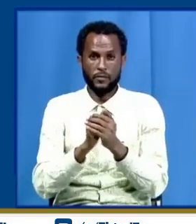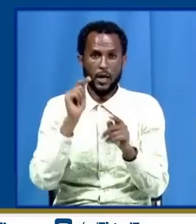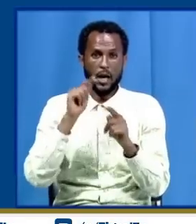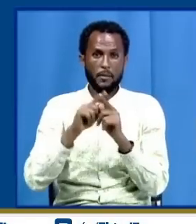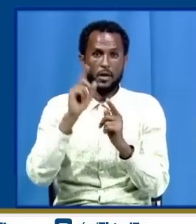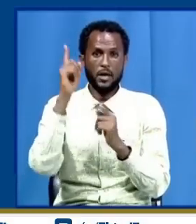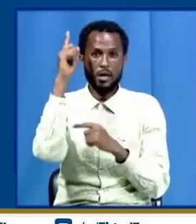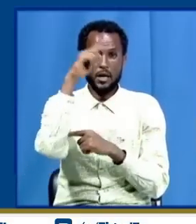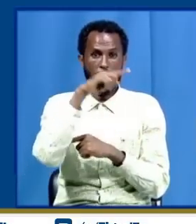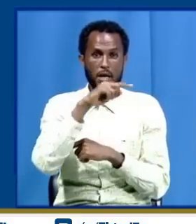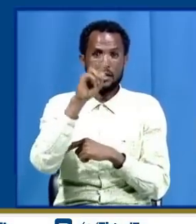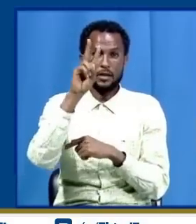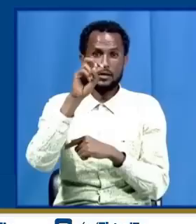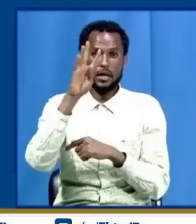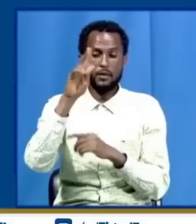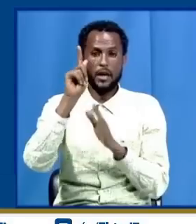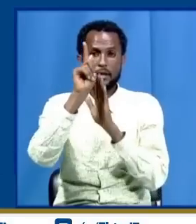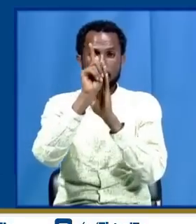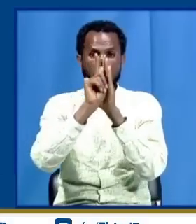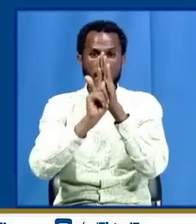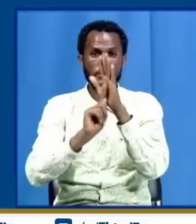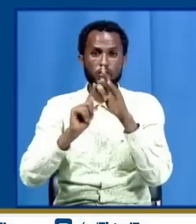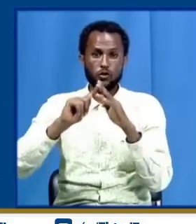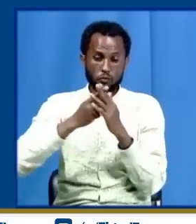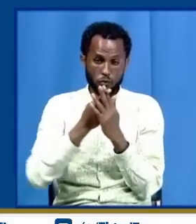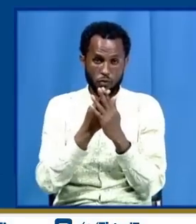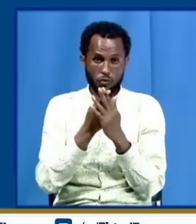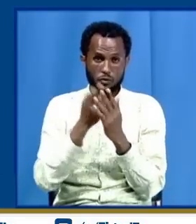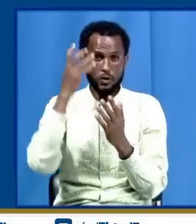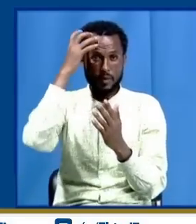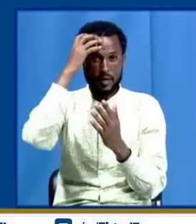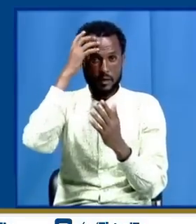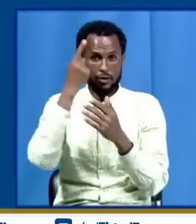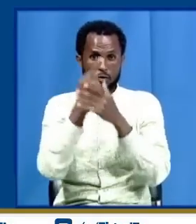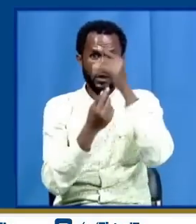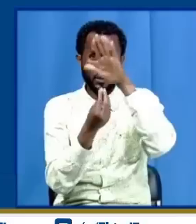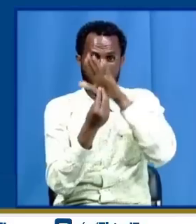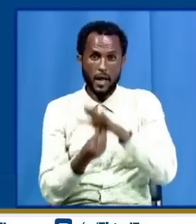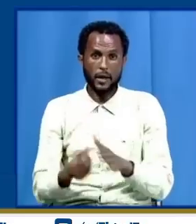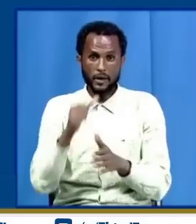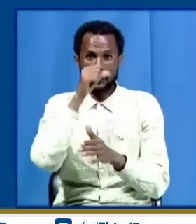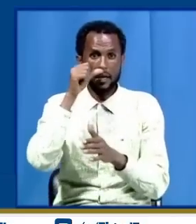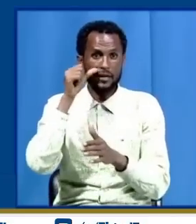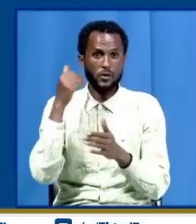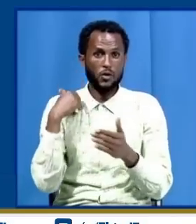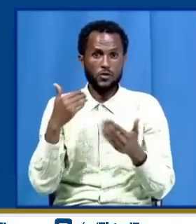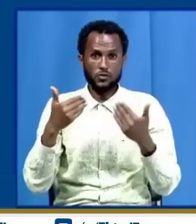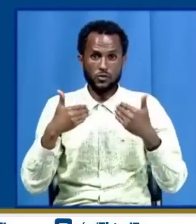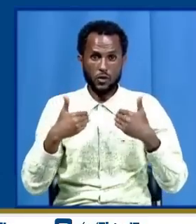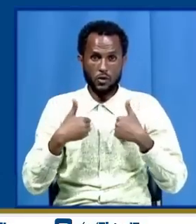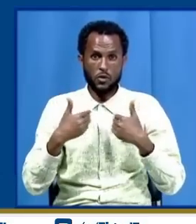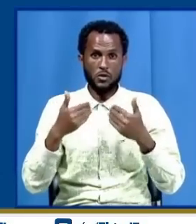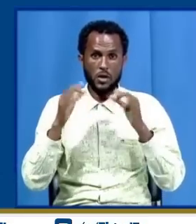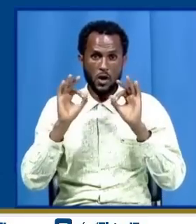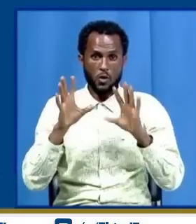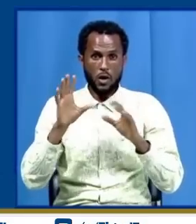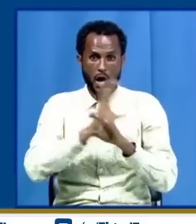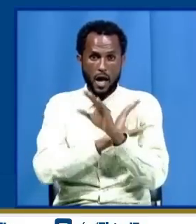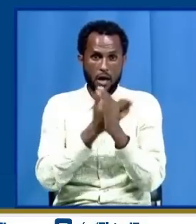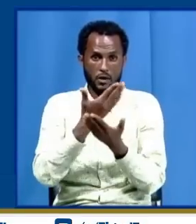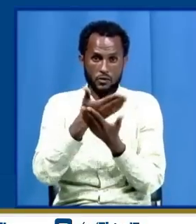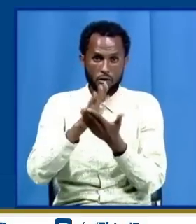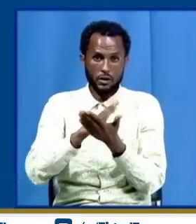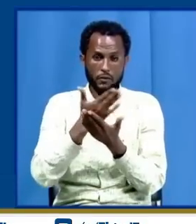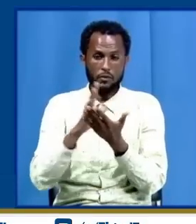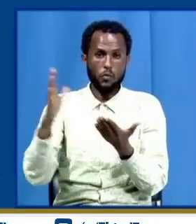ዕለት 24 ነሓሰ ጀሚሩ መንግስቲ ውልቀ መላኺ ኢሳያስ ዘሎን ዘየሎን ሓይሉ ኣዋፊሩ